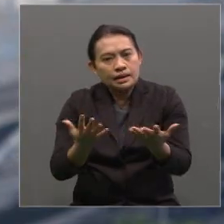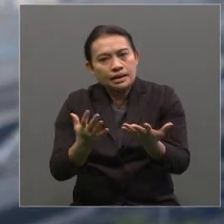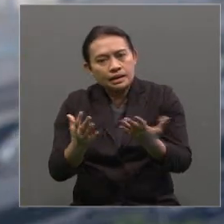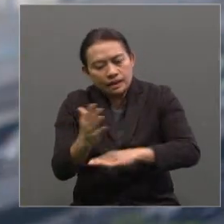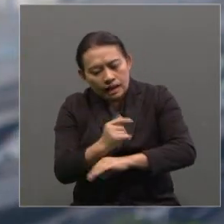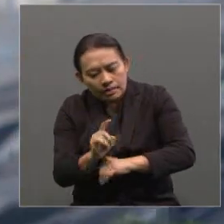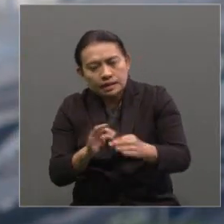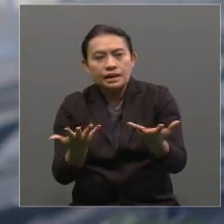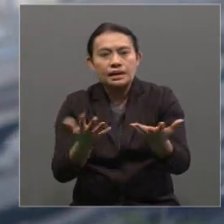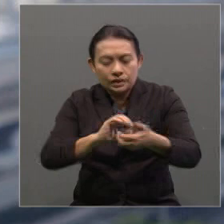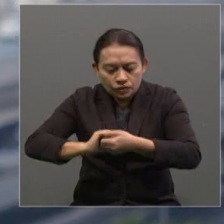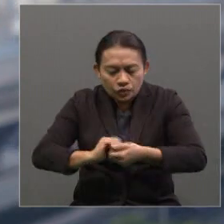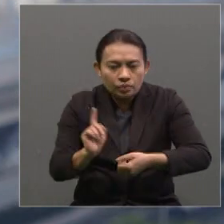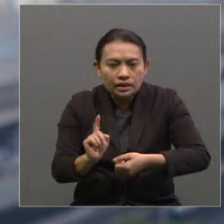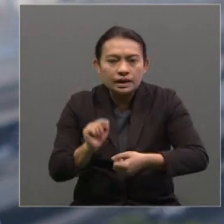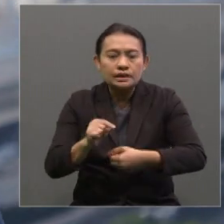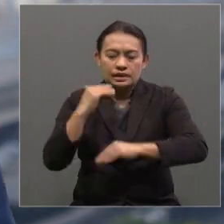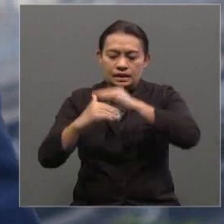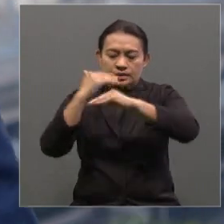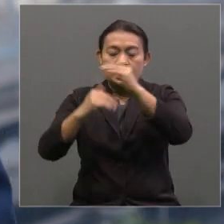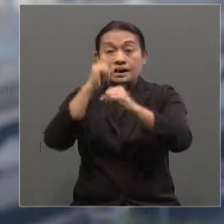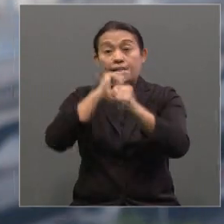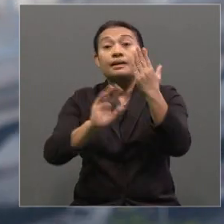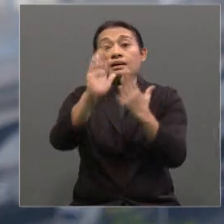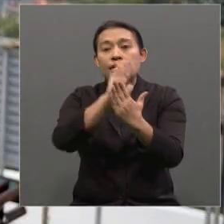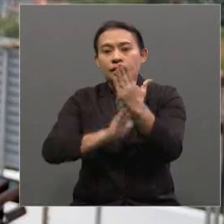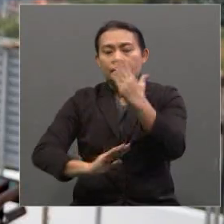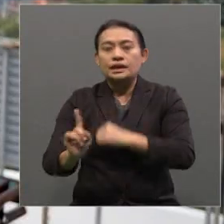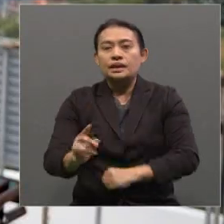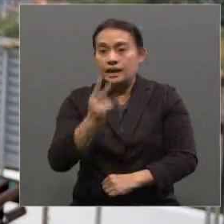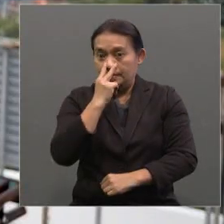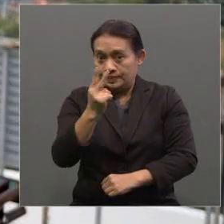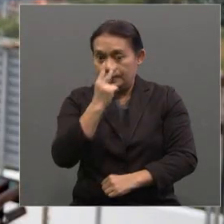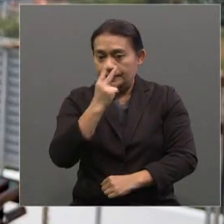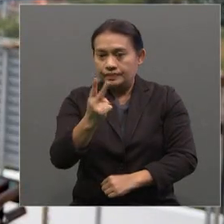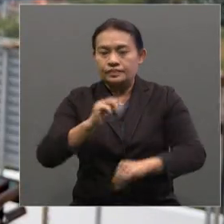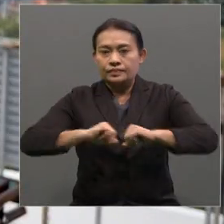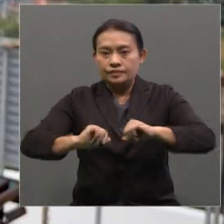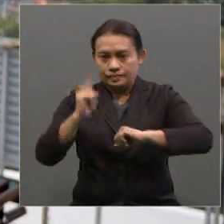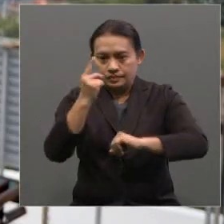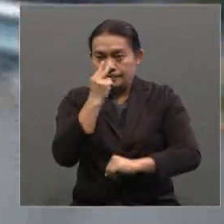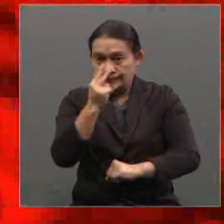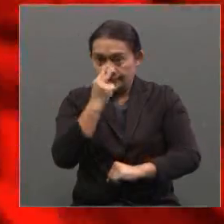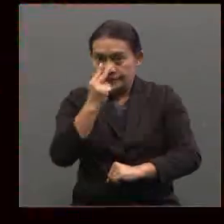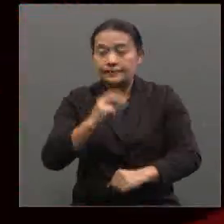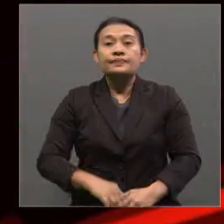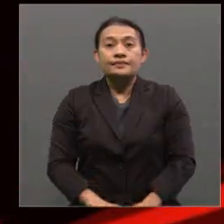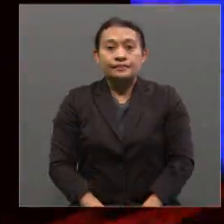องและมีส่วนร่วมทางการเมืองในการพัฒนาประเทศชาติกันอย่างไรไปเกาะติดกับคนรุ่นใหม่ในวันนี้ครับ